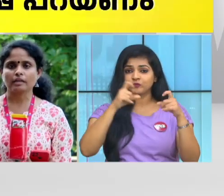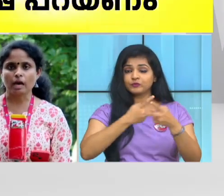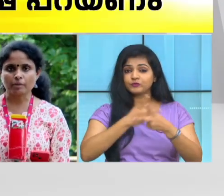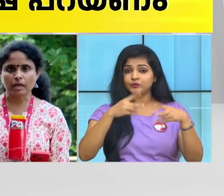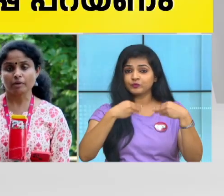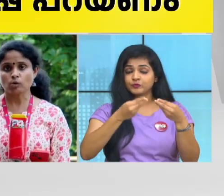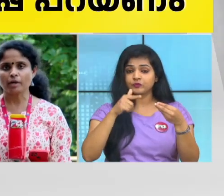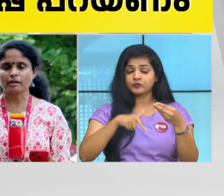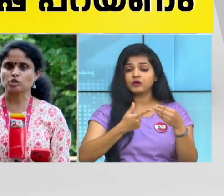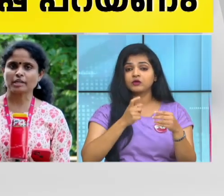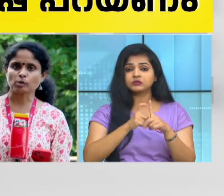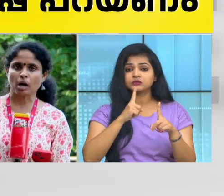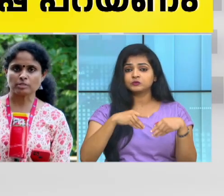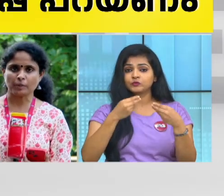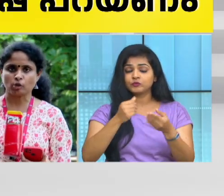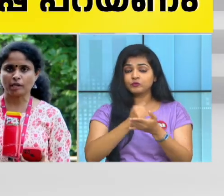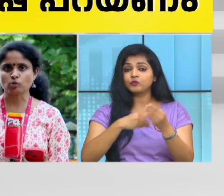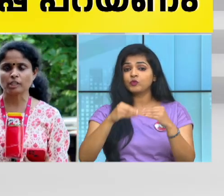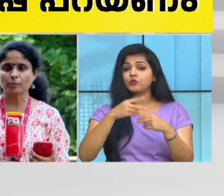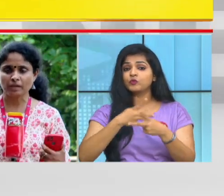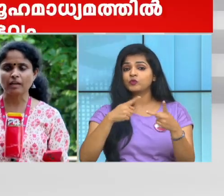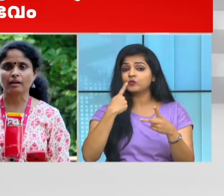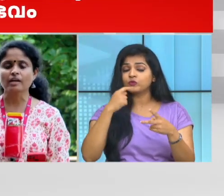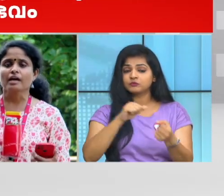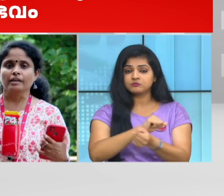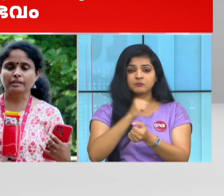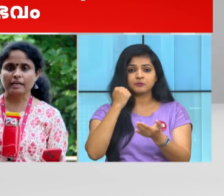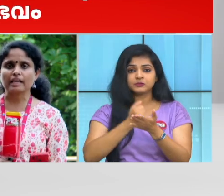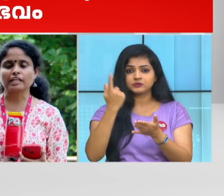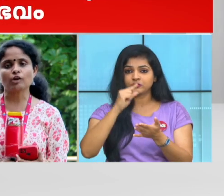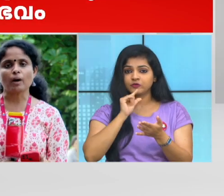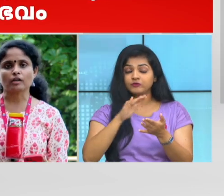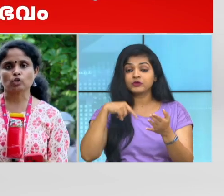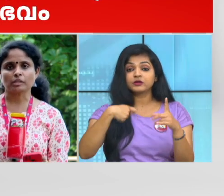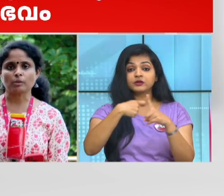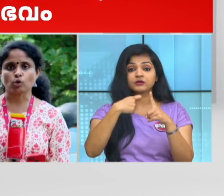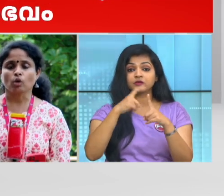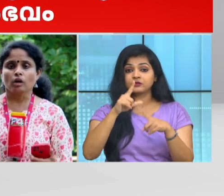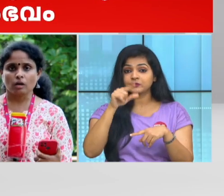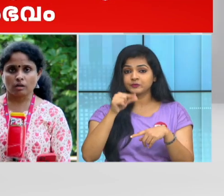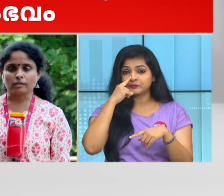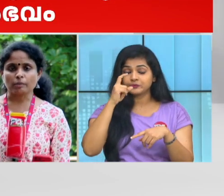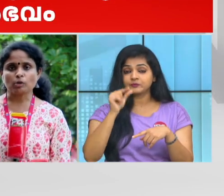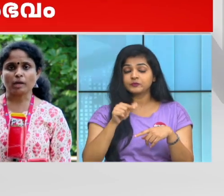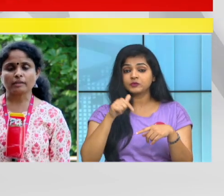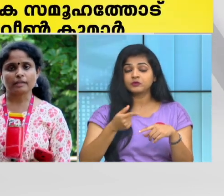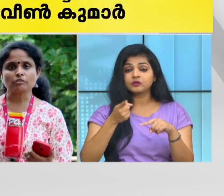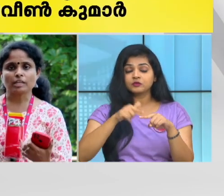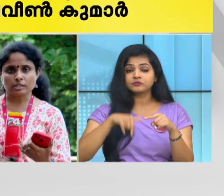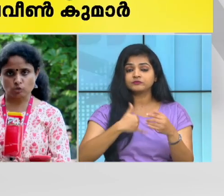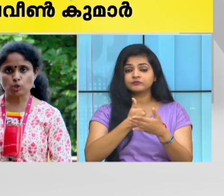അല്ലെങ്കിൽ അവരെ കൂടി അറസ്റ്റ് ചെയ്യണമെന്നും ആവശ്യപ്പെട്ടിട്ടുണ്ടായിരുന്നു. ഇതിന് പിന്നാലെയാണ് ഇന്ന് KK ലതികയുടെ ഭാഗത്തു നിന്നും ഇത്തരം ഒരു നടപടി ഉണ്ടായത്.